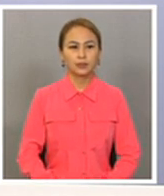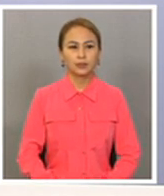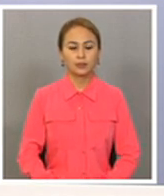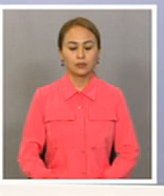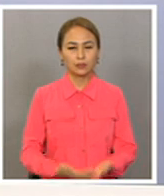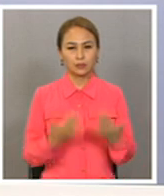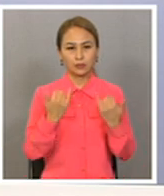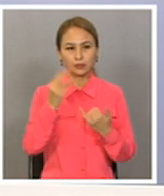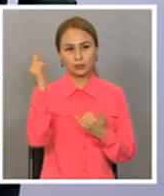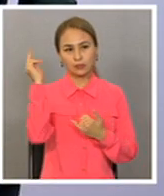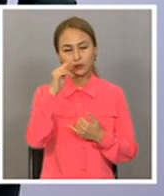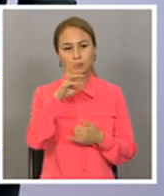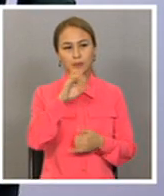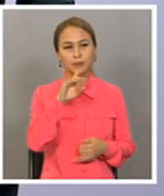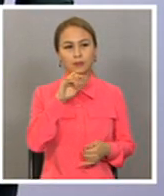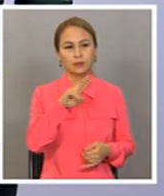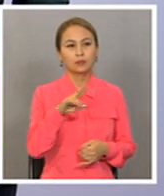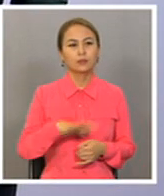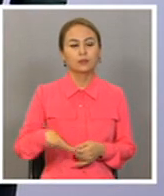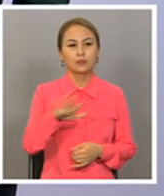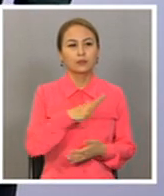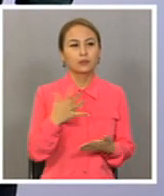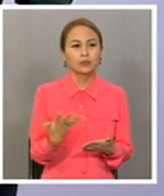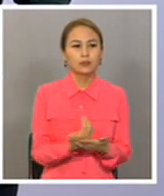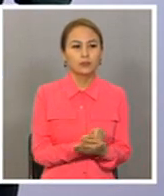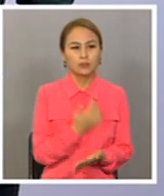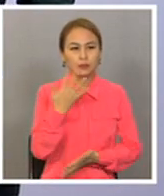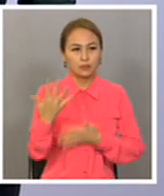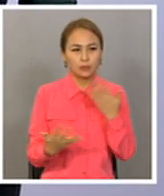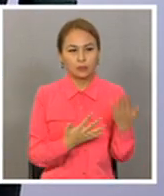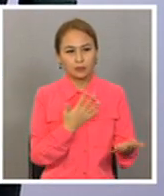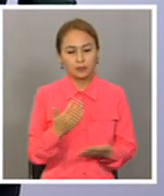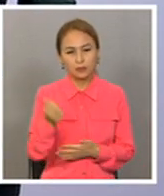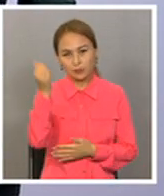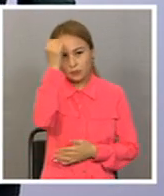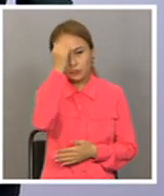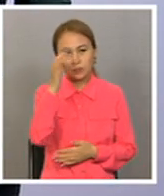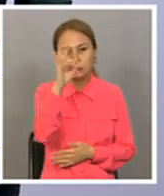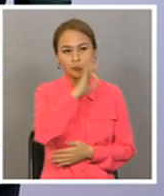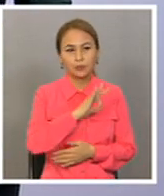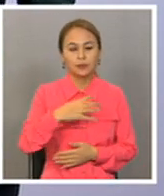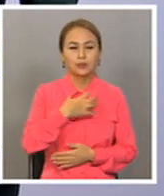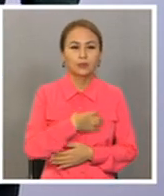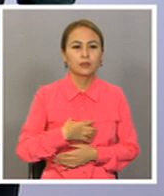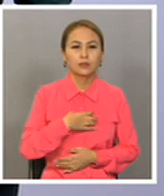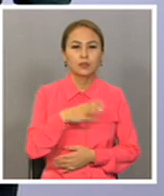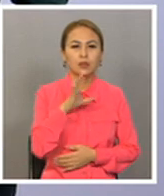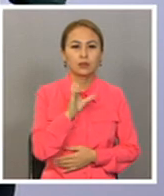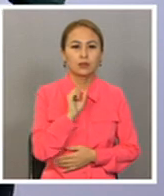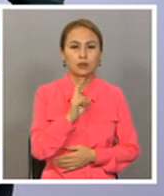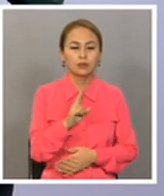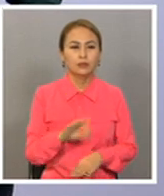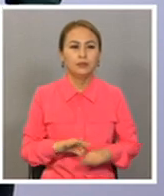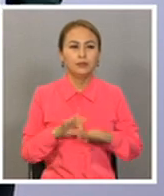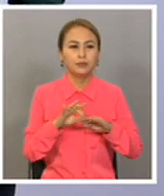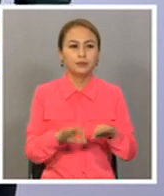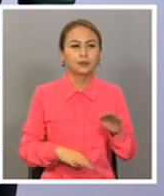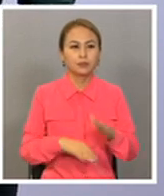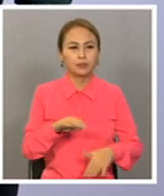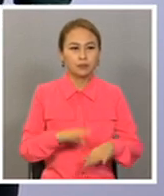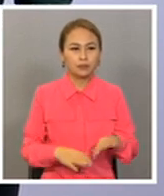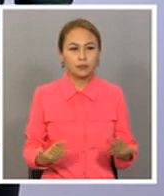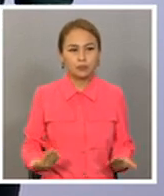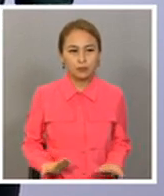Бүгінгі сабақта берел қорымынан табылған археологиялық ескерткіштер негізінде сақтардың қолданбалы өнері мен